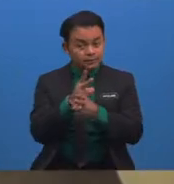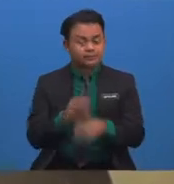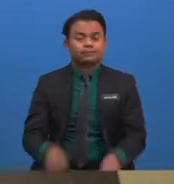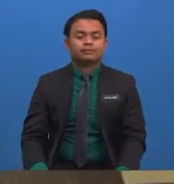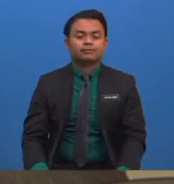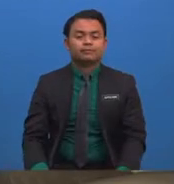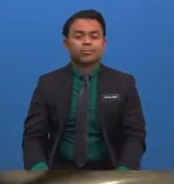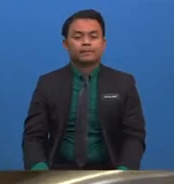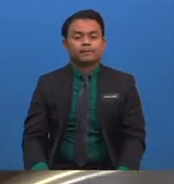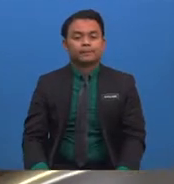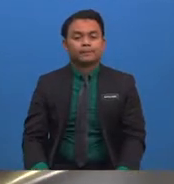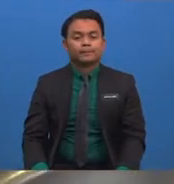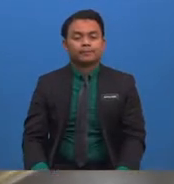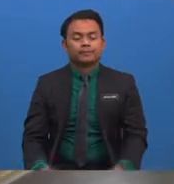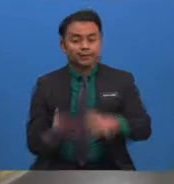Nyalakan api.